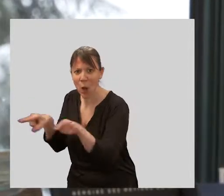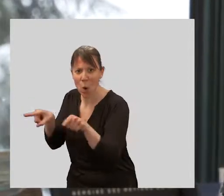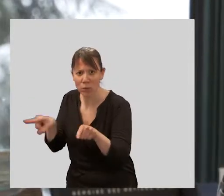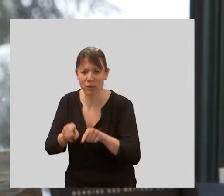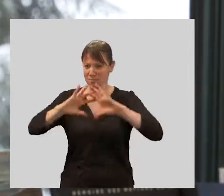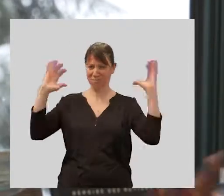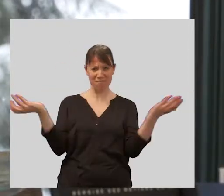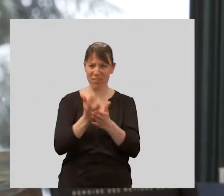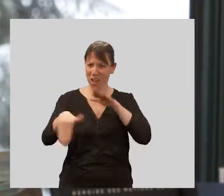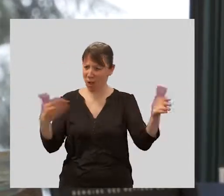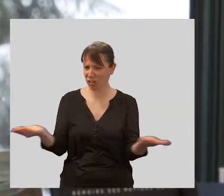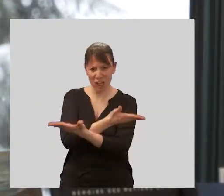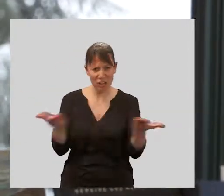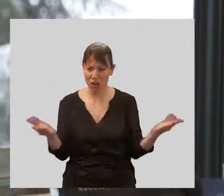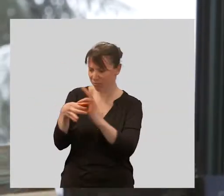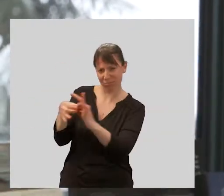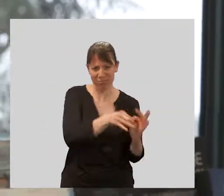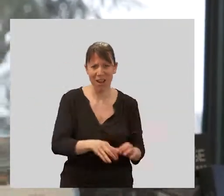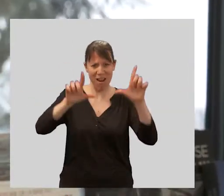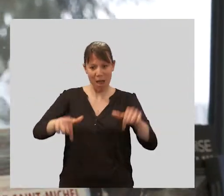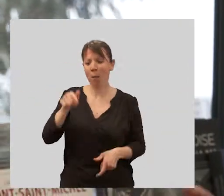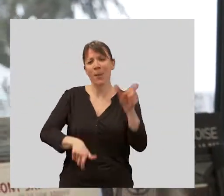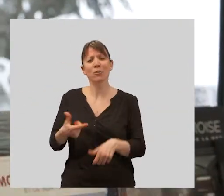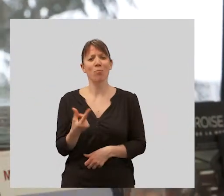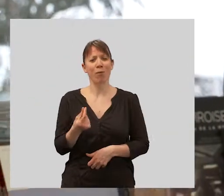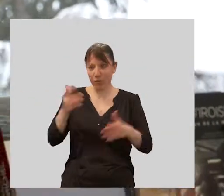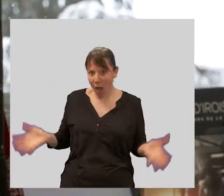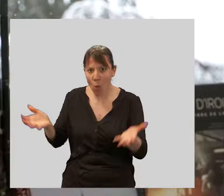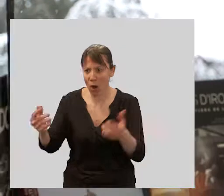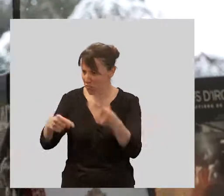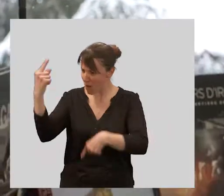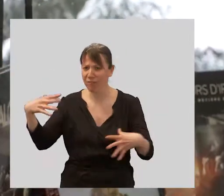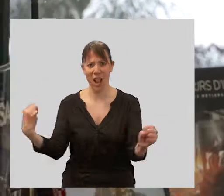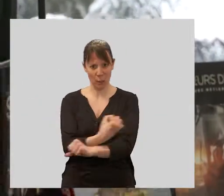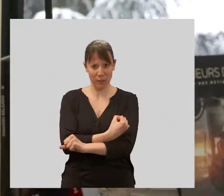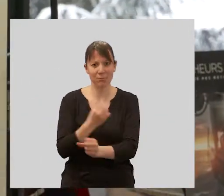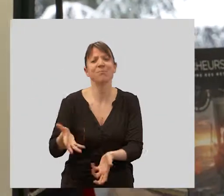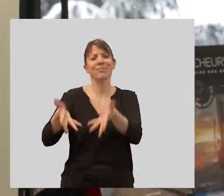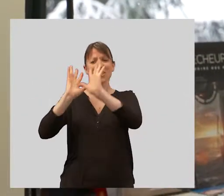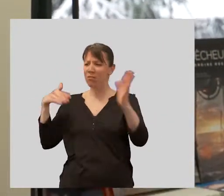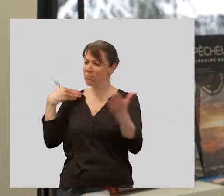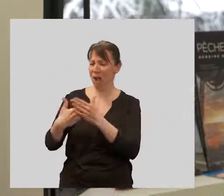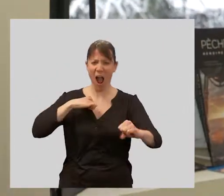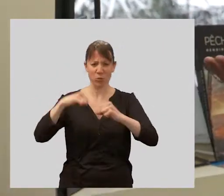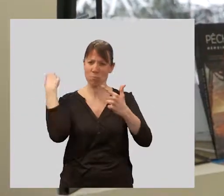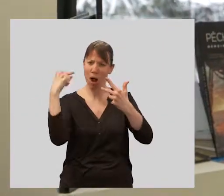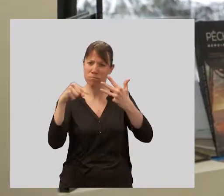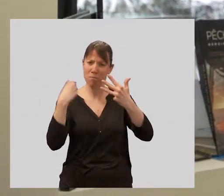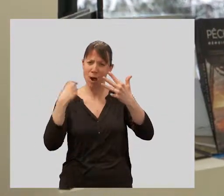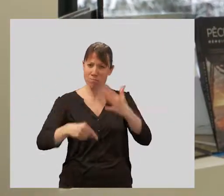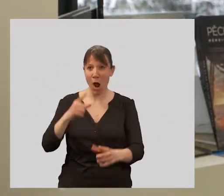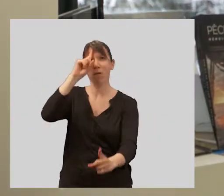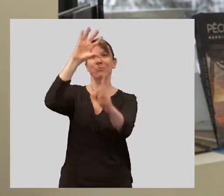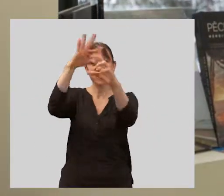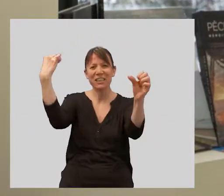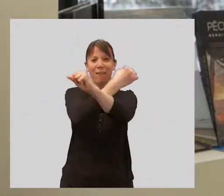concilier le gagnant-gagnant, hein, et un bon mécénat, c'est ça en fait, c'est qu'il y a des bénéficiaires, et là ils sont très mélangés. Donc il s'est passé plein de choses pendant ces 10